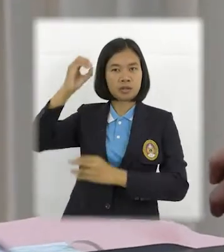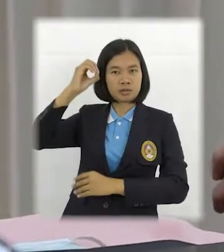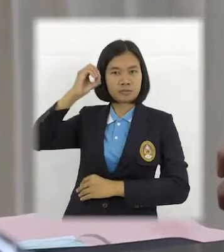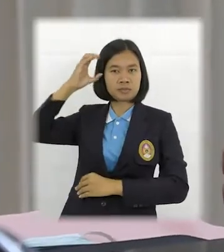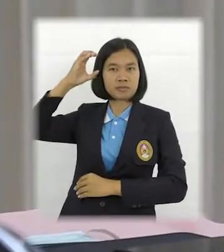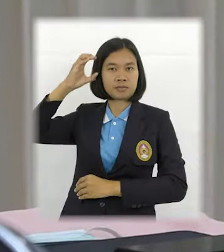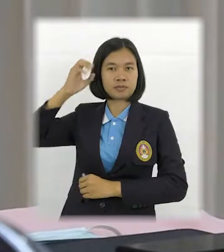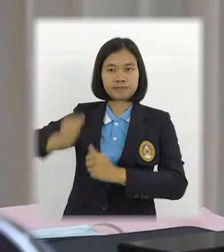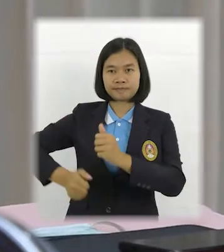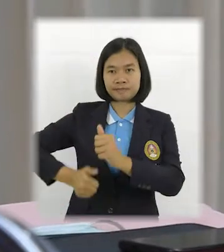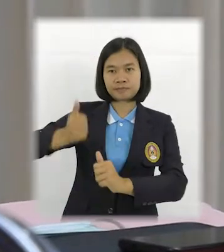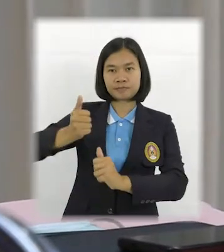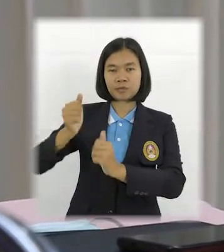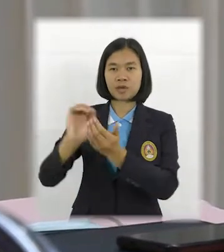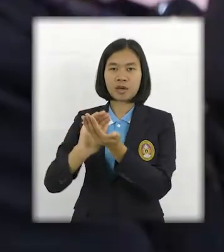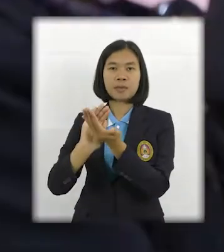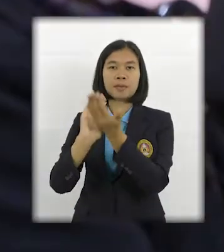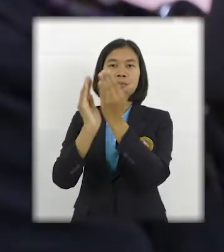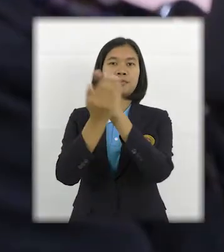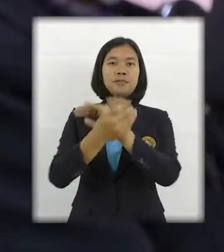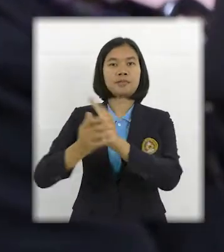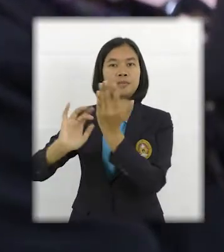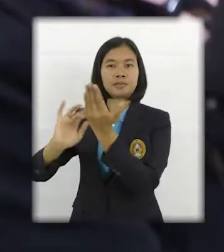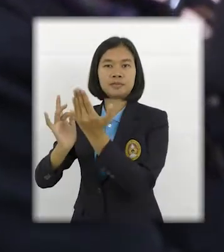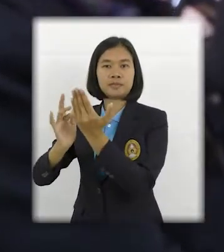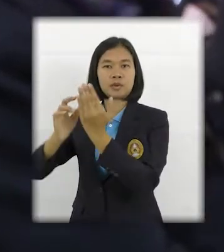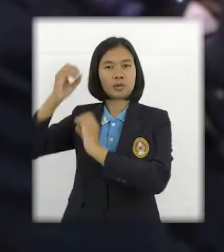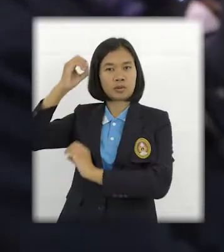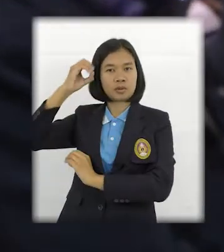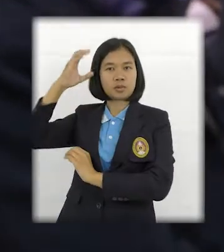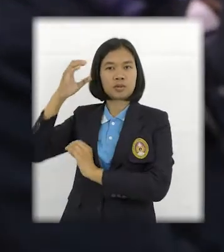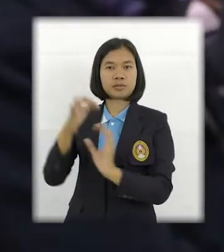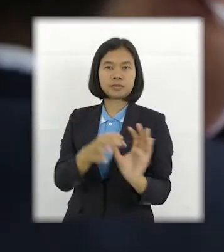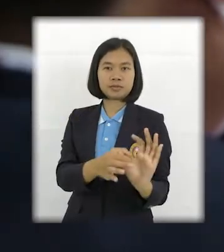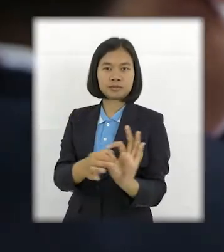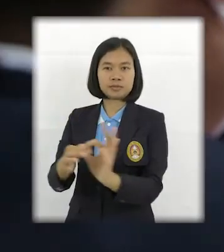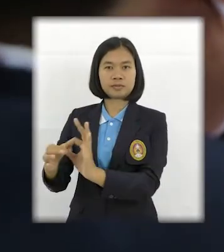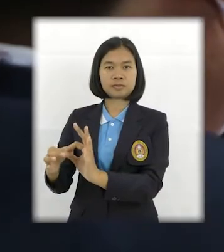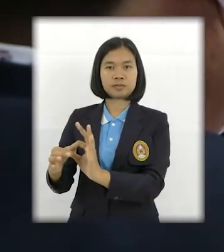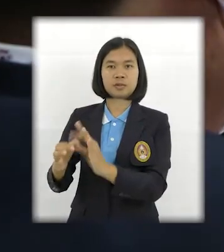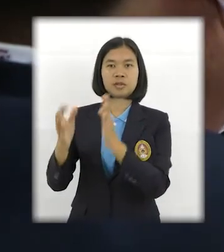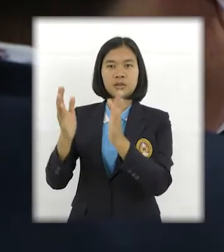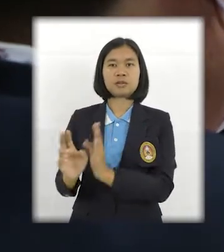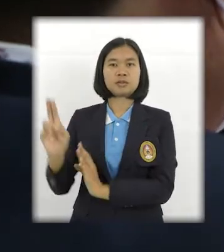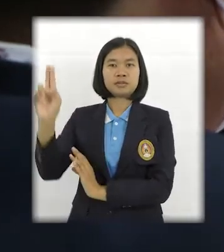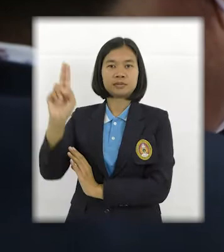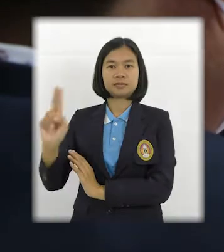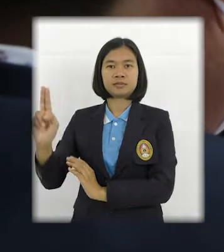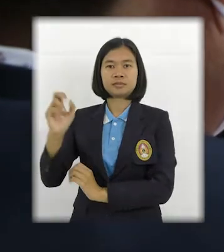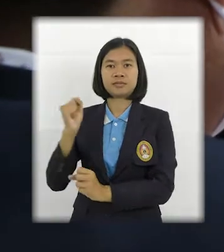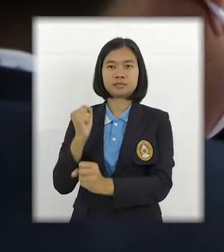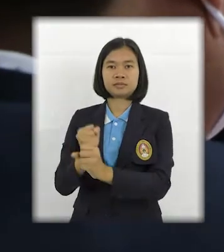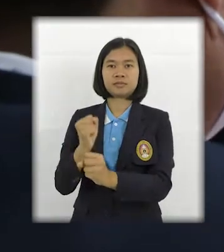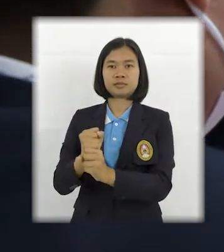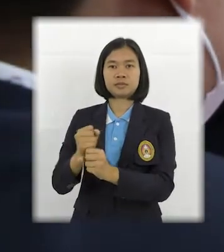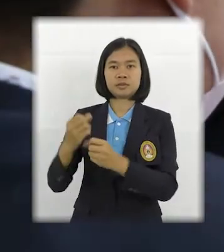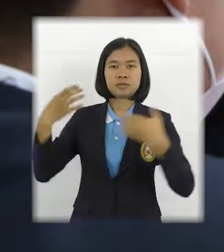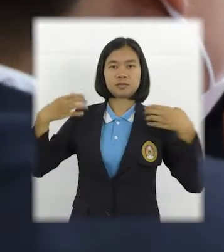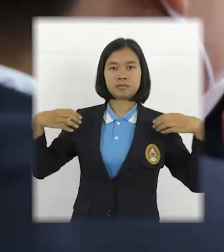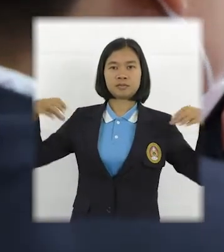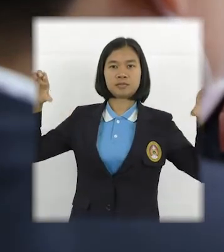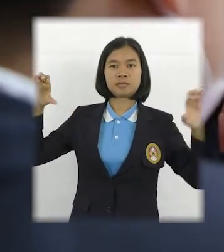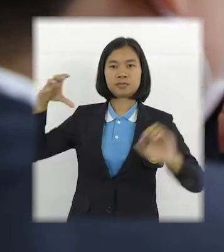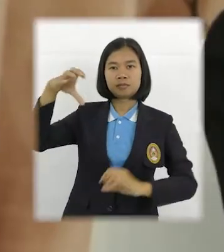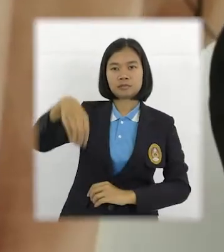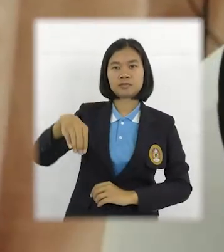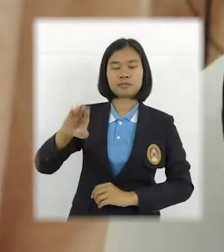ริมวิชาการให้มีความรู้เท่าทันต่อการเปลี่ยนแปลงของเทคโนโลยีมีความรู้และทักษะสอดคล้องกับความต้องการของผู้ใช้แรง